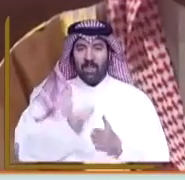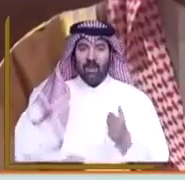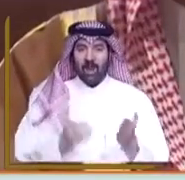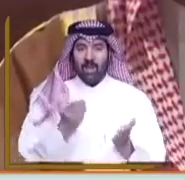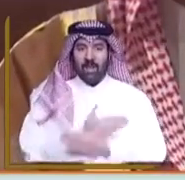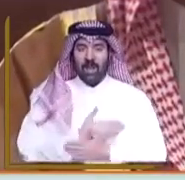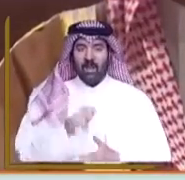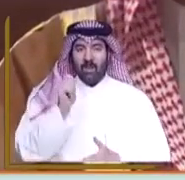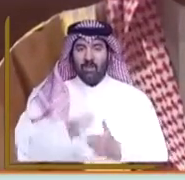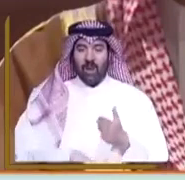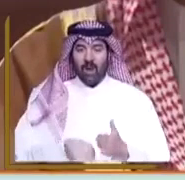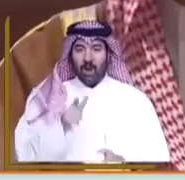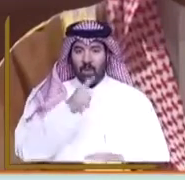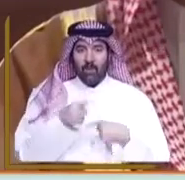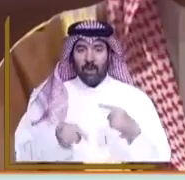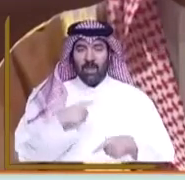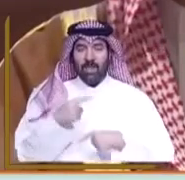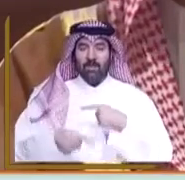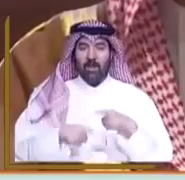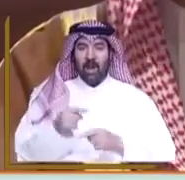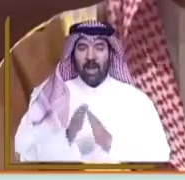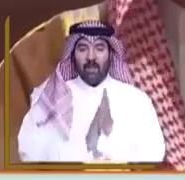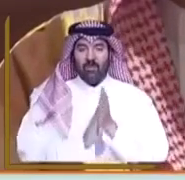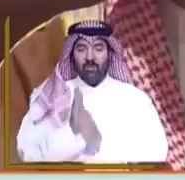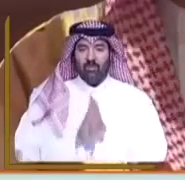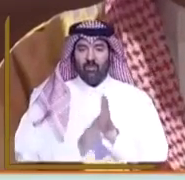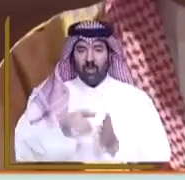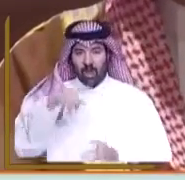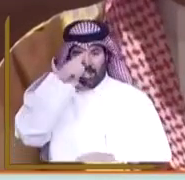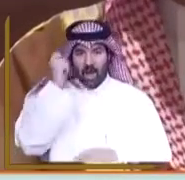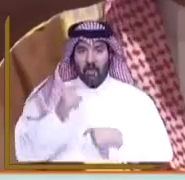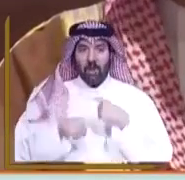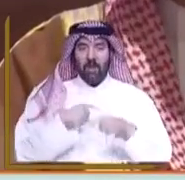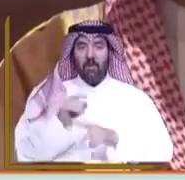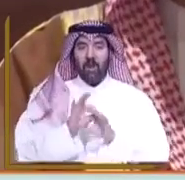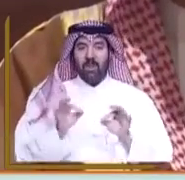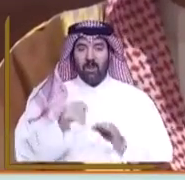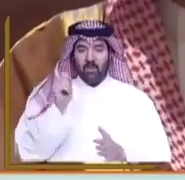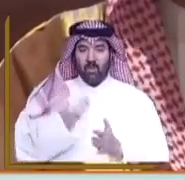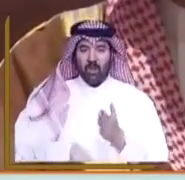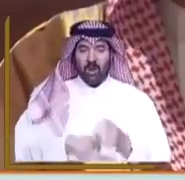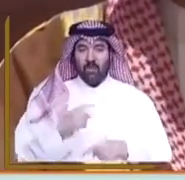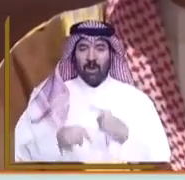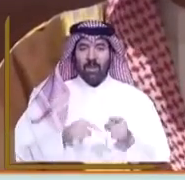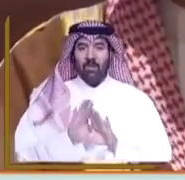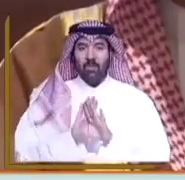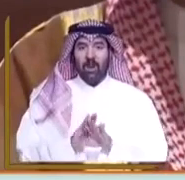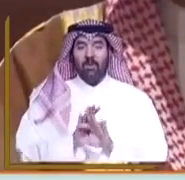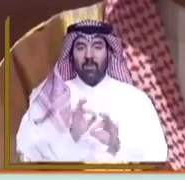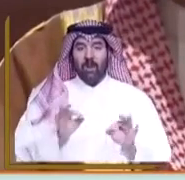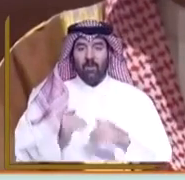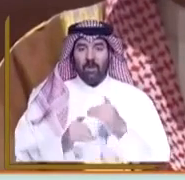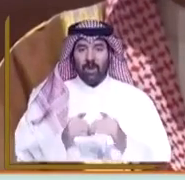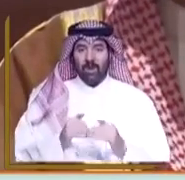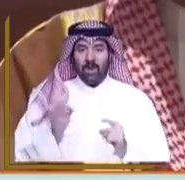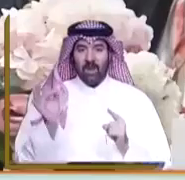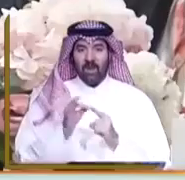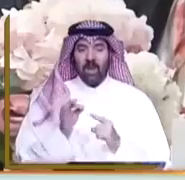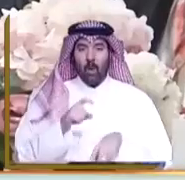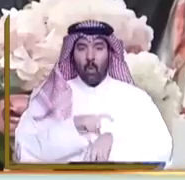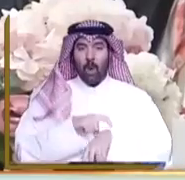هذه المذكرة يتطلب الاستمرار في الجهود التي بذلناها والبدء الفوري في تطوير الآليات اللازمة لتنفيذها وفق الإطار الزمني